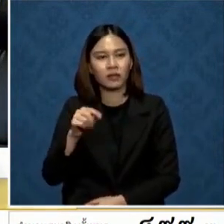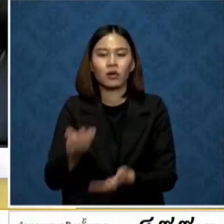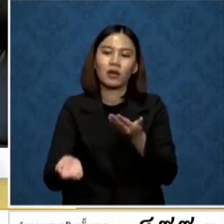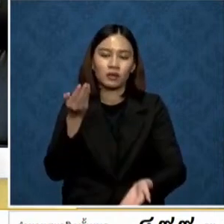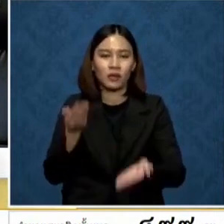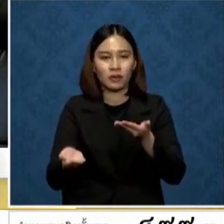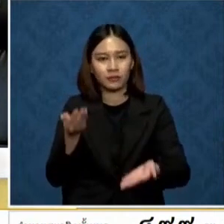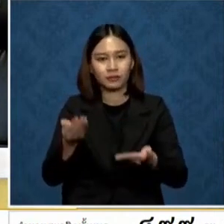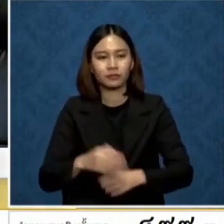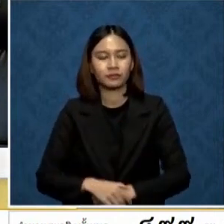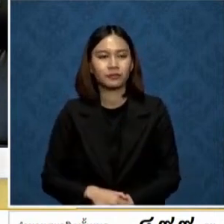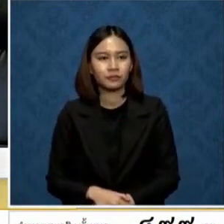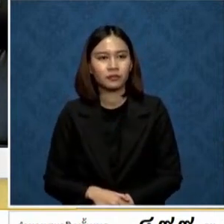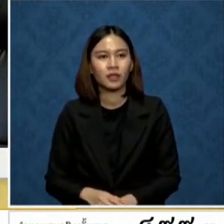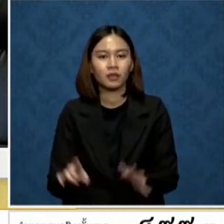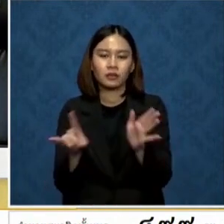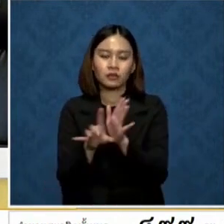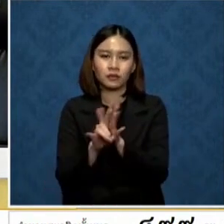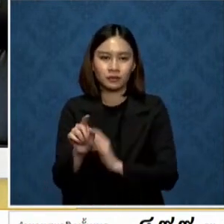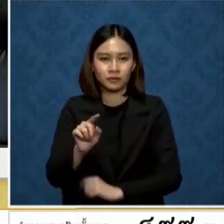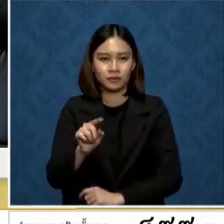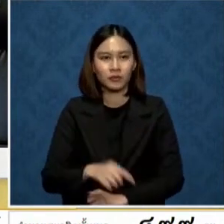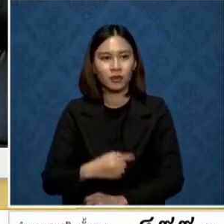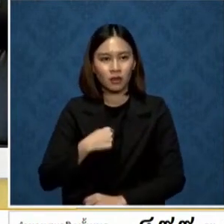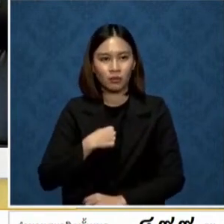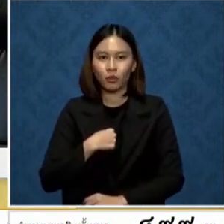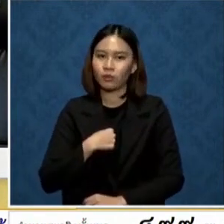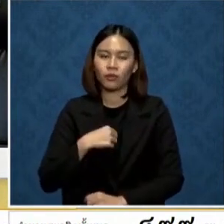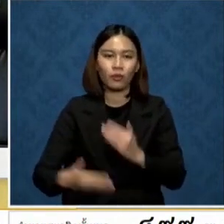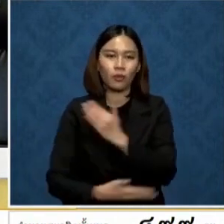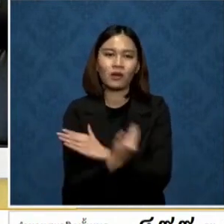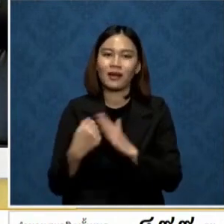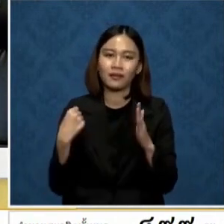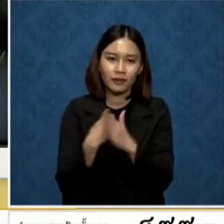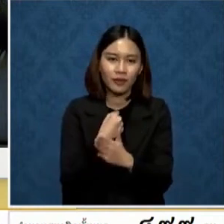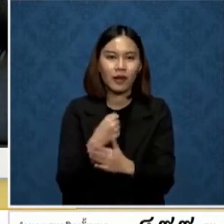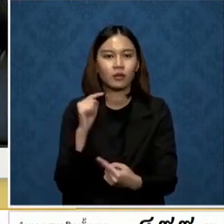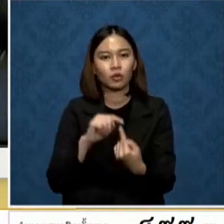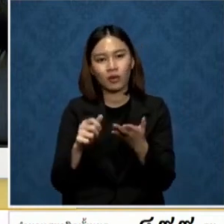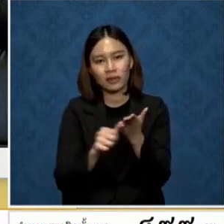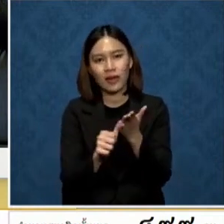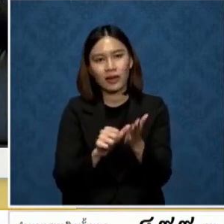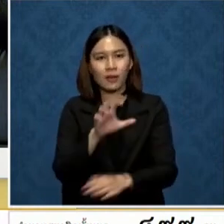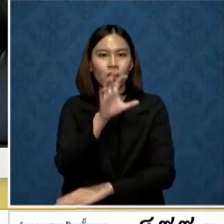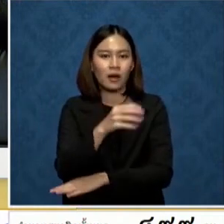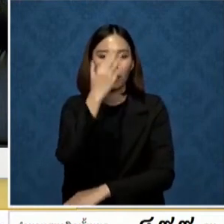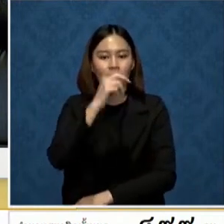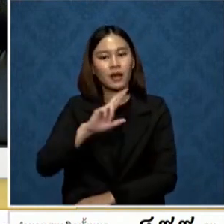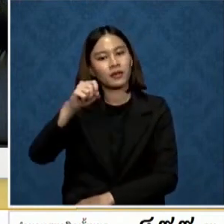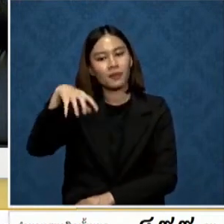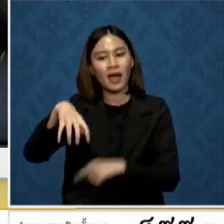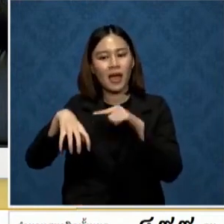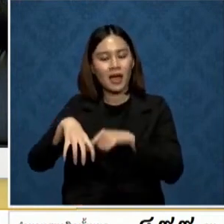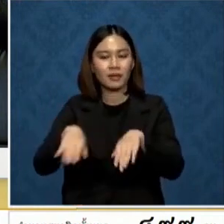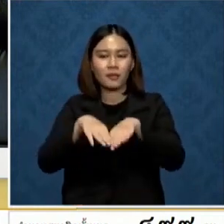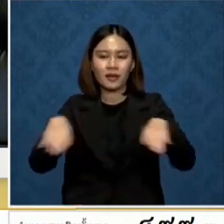แต่ครับสุดท้ายครับท่านประธานผมก็ยังเสียดายโอกาสครับในการแก้ไขข้อบังคับเพื่อให้สภาแห่งนี้มี